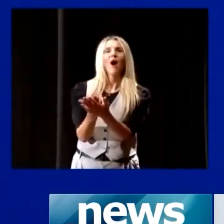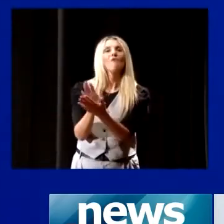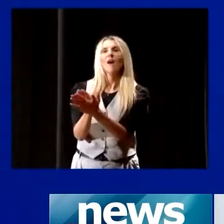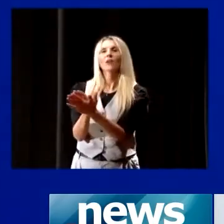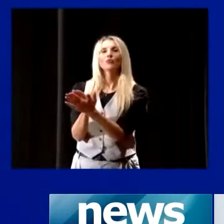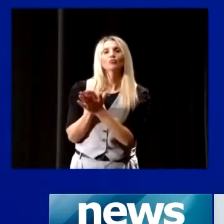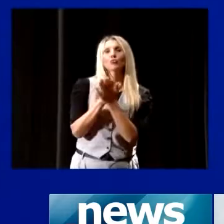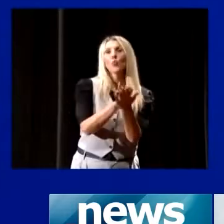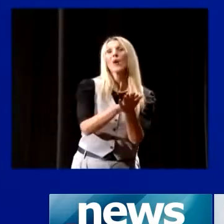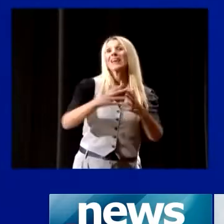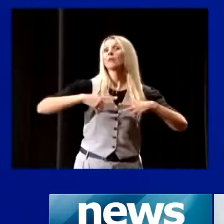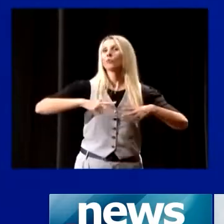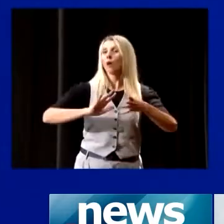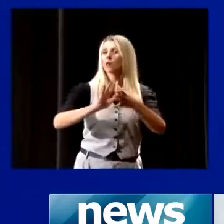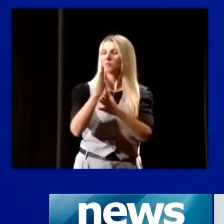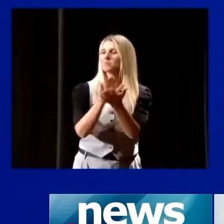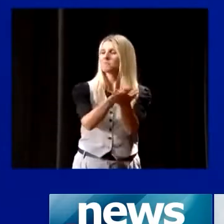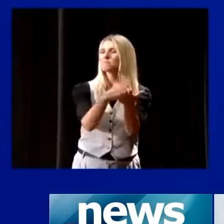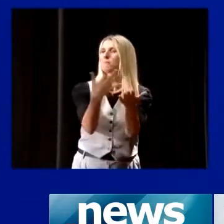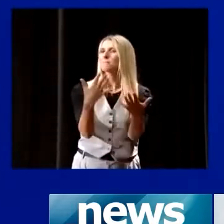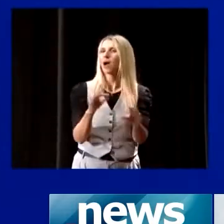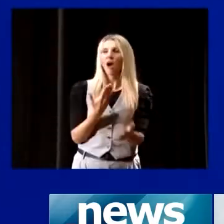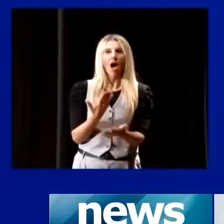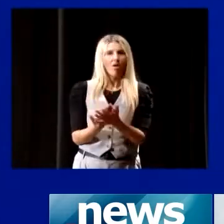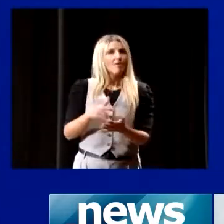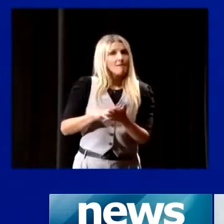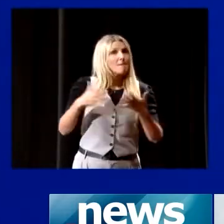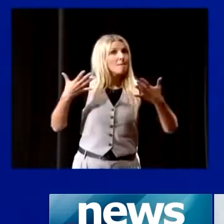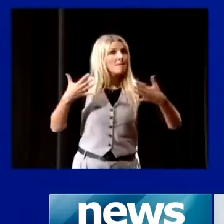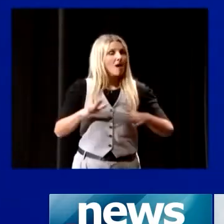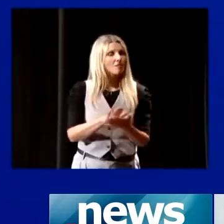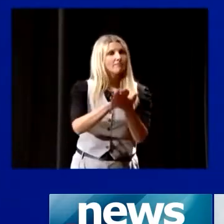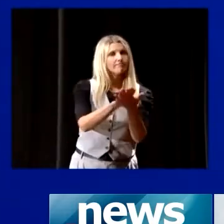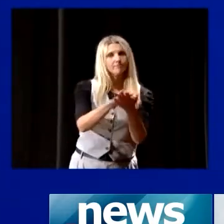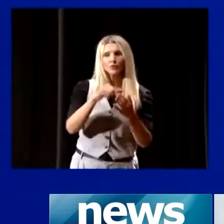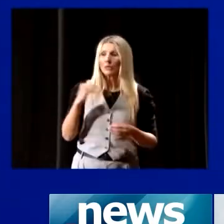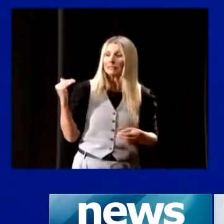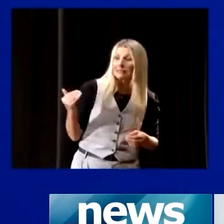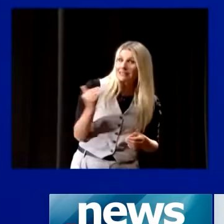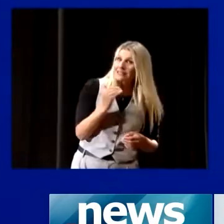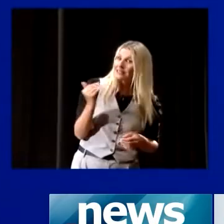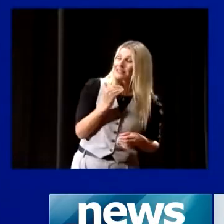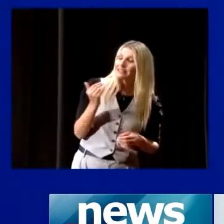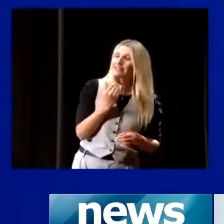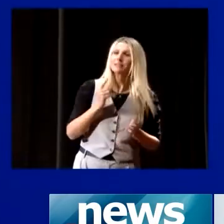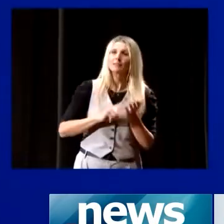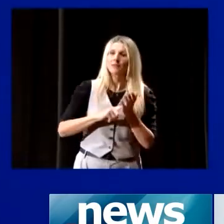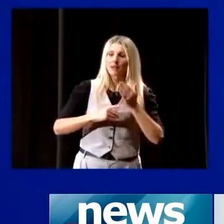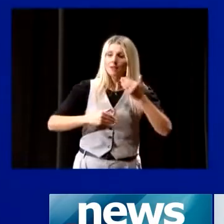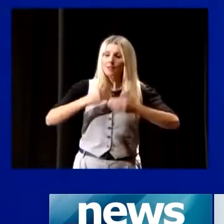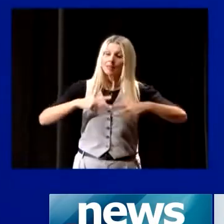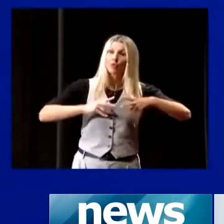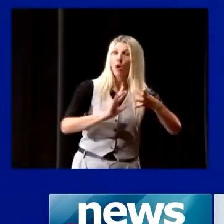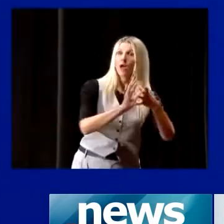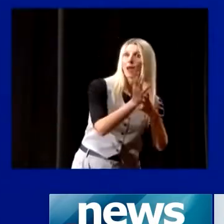Υπουργείο Ανάπτυξης στις 9 Αυγούστου και τώρα θα πρέπει με μεγάλη ταχύτητα να κινηθούμε από κοινού τα Υπουργεία